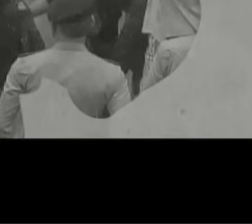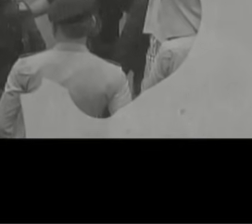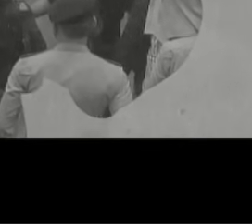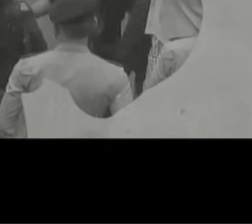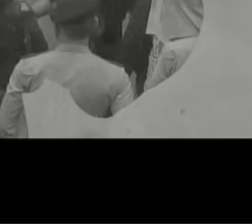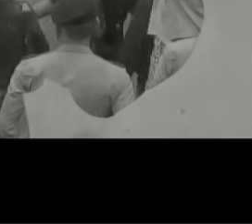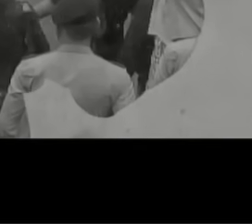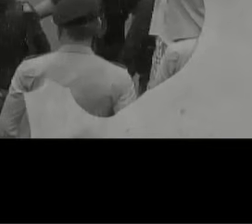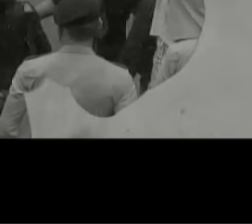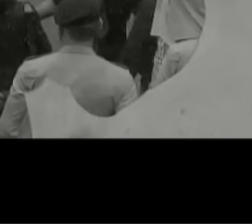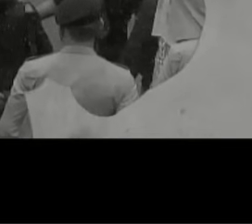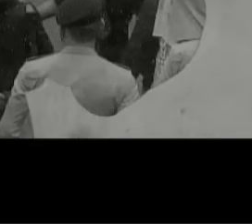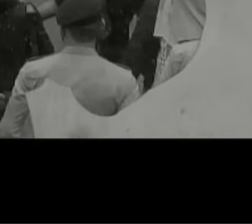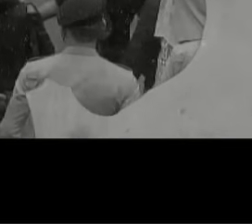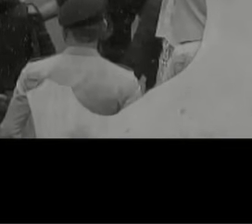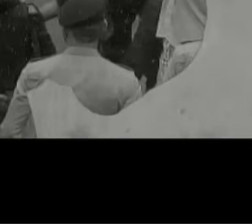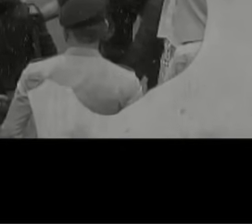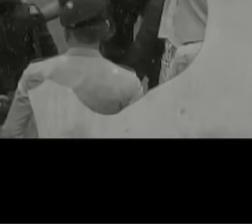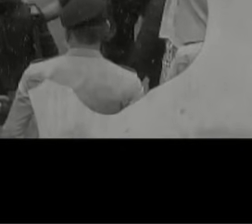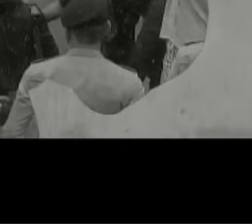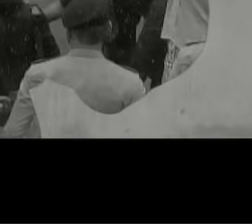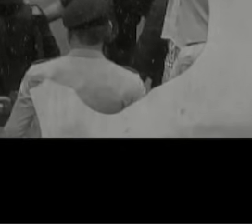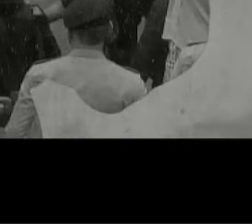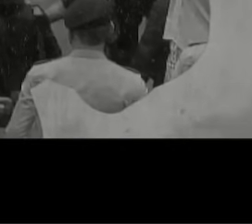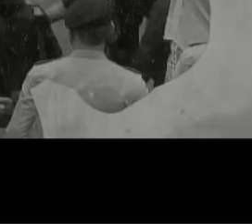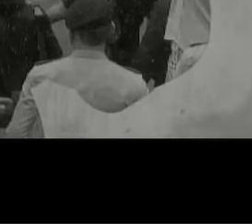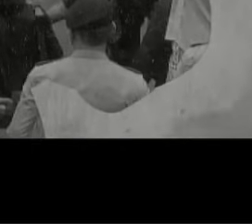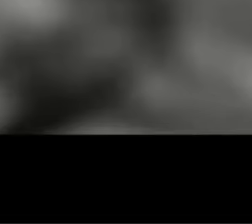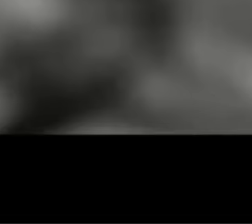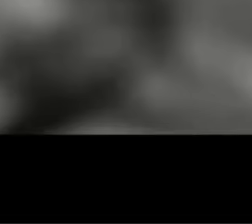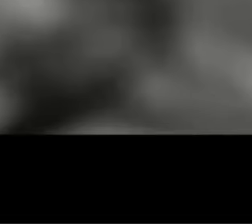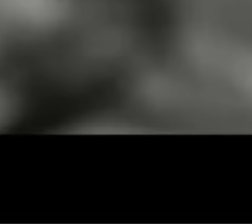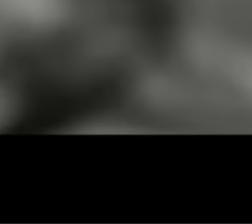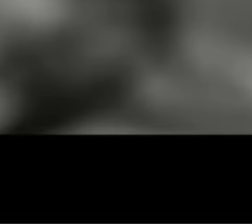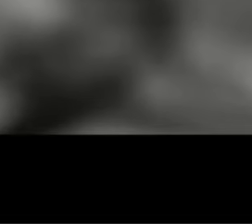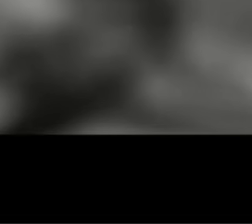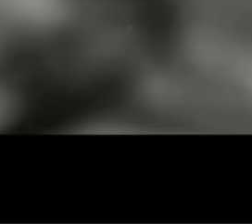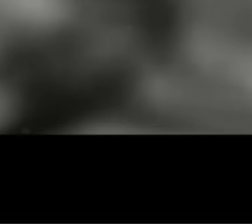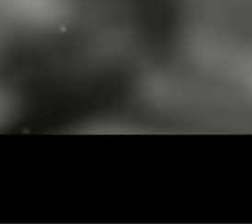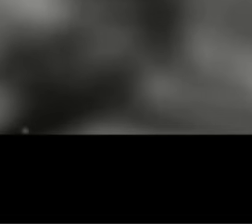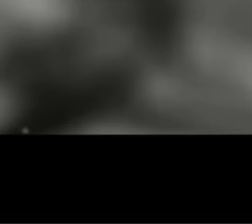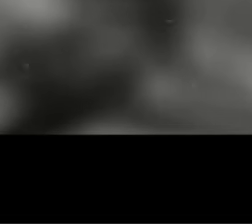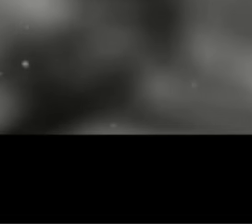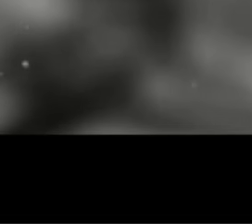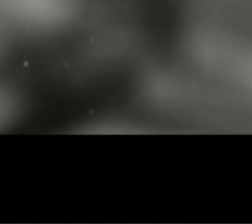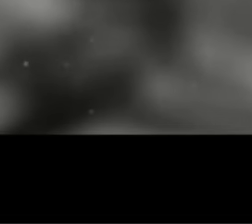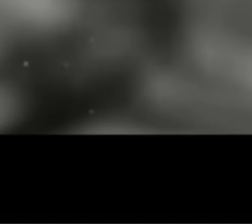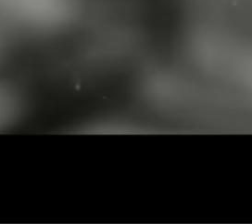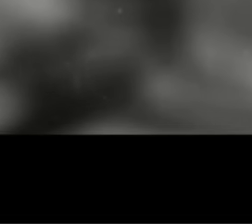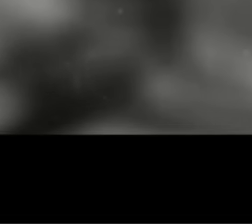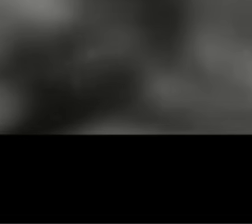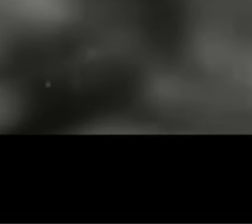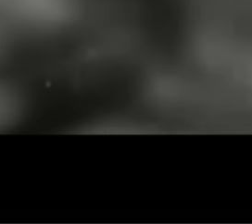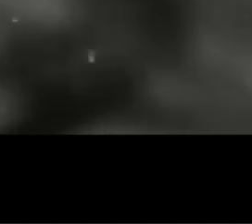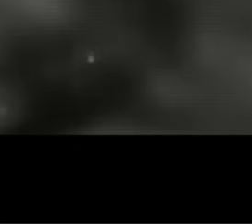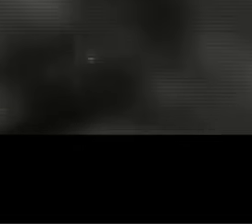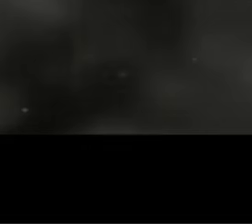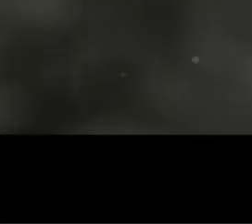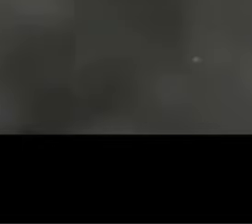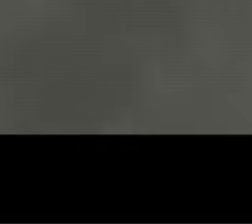Asal kalian tidak membawa ego, bergerombol di sana-sini, berhahaha mengabaikan yang diatur.